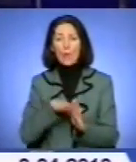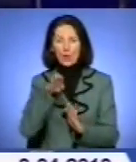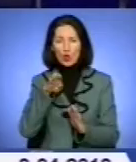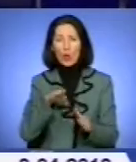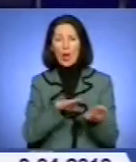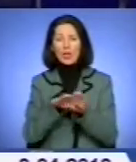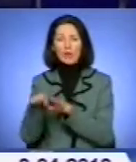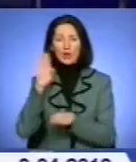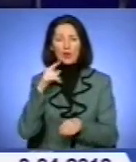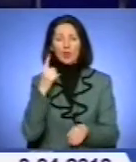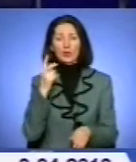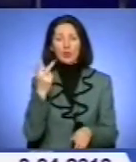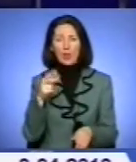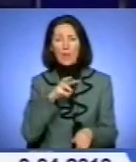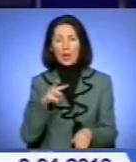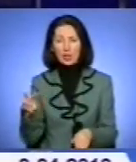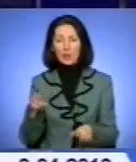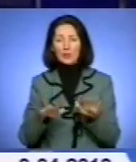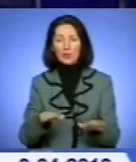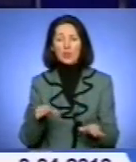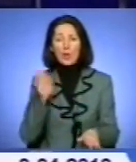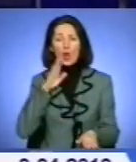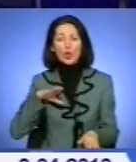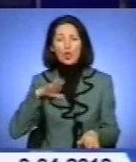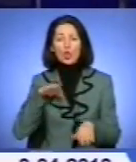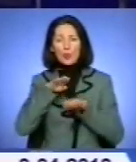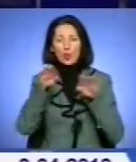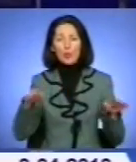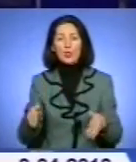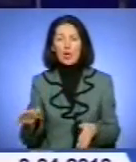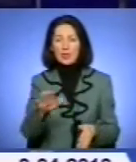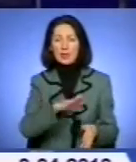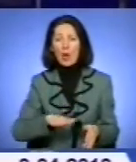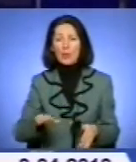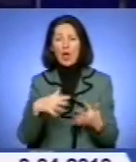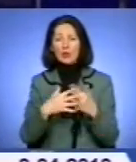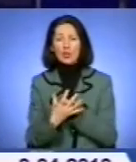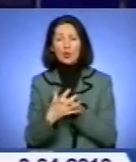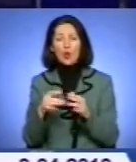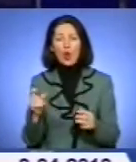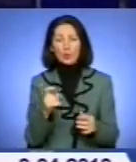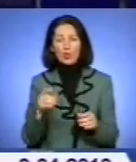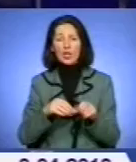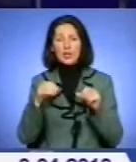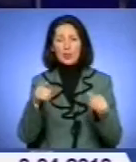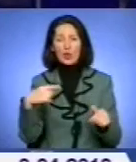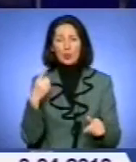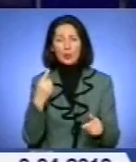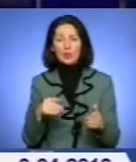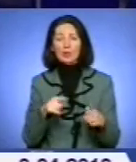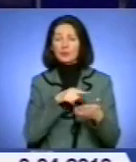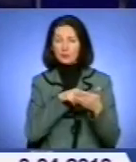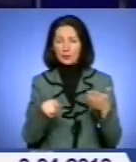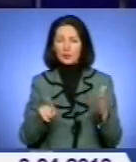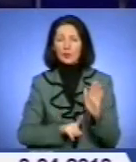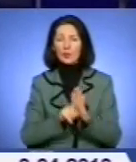метра. Місцями ймовірне підтоплення заплав сільськогосподарських угідь області. Можливо, досягнення відміток початкового затоплення